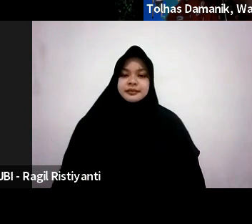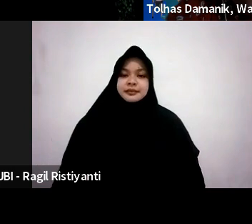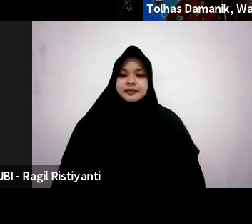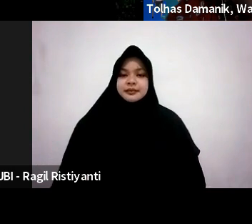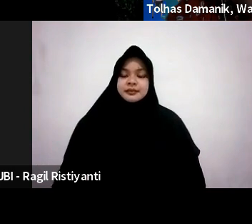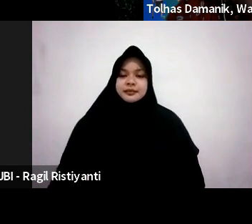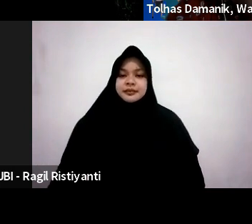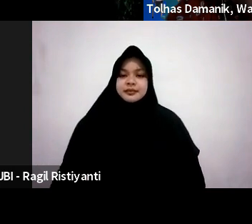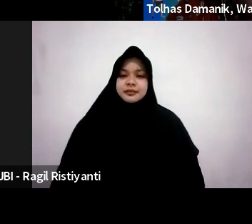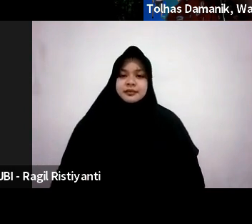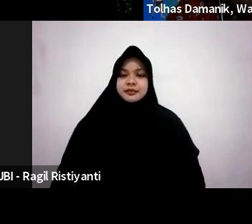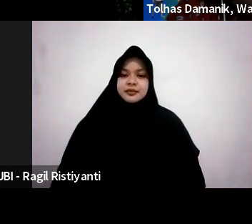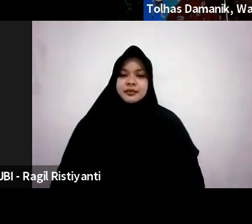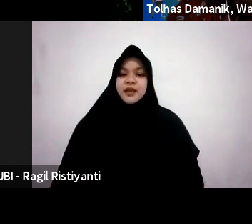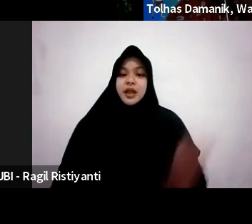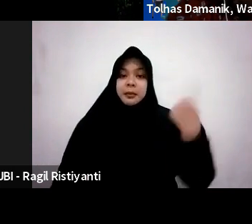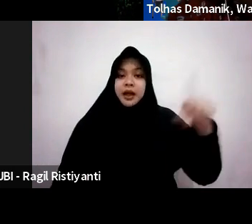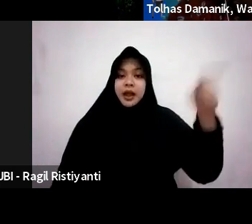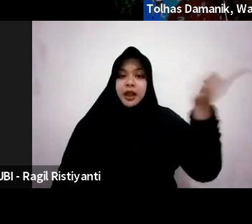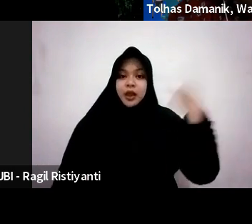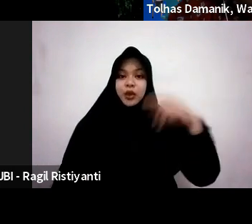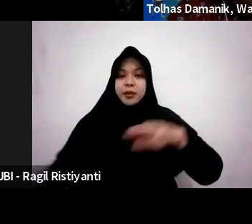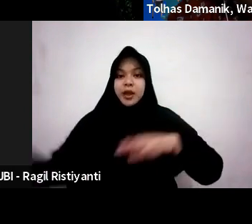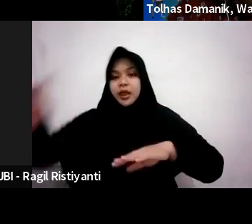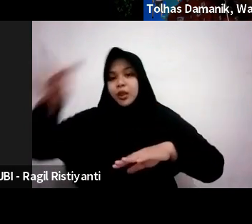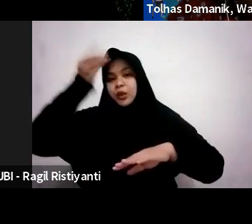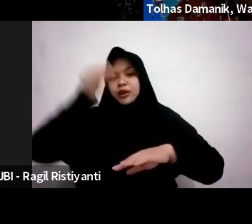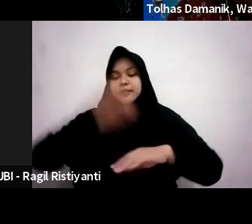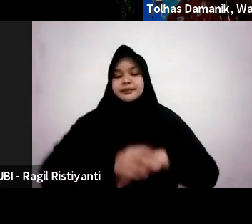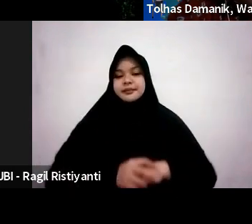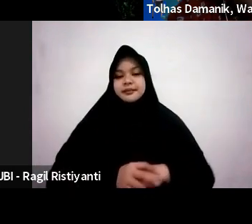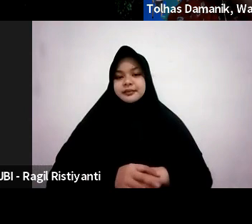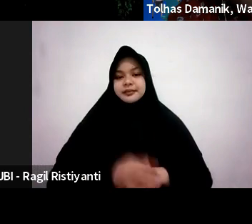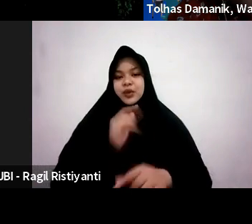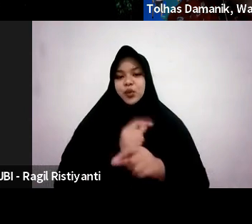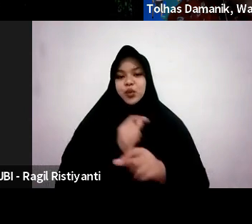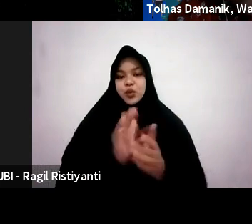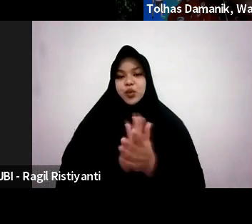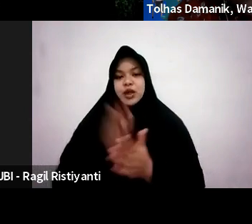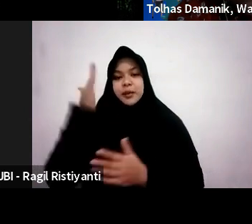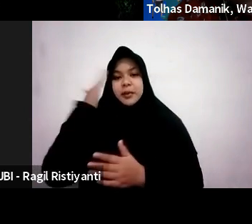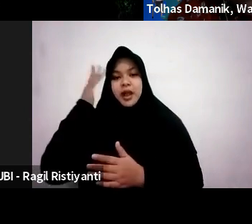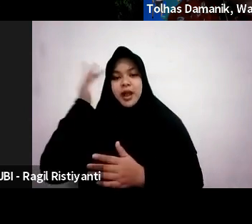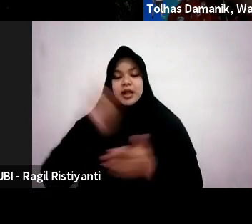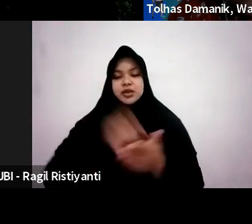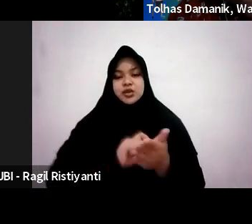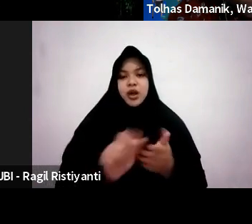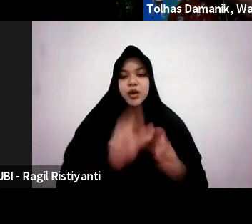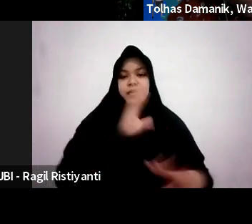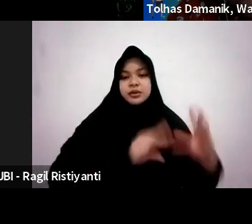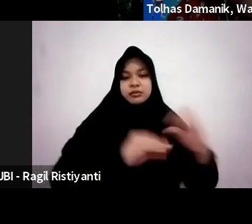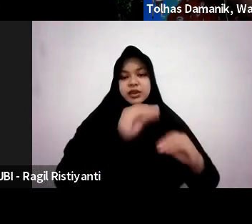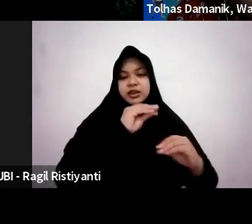keterampilan guru dan kepsek ya Ini tadi karena mereka ini ujung tombak jadi kalau mau bicarain plus itu berhasil atau tidak maka kita